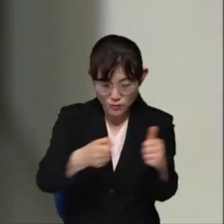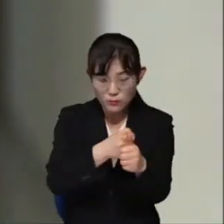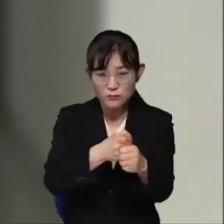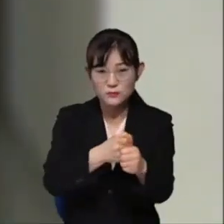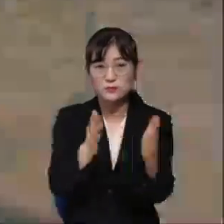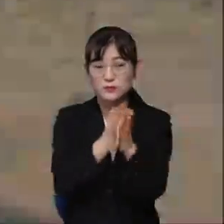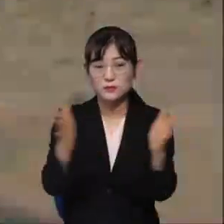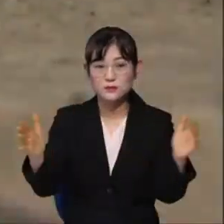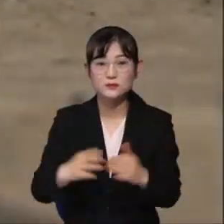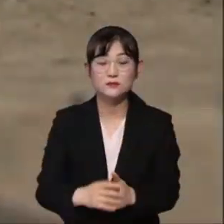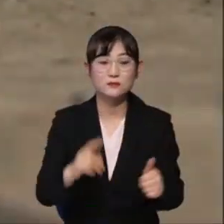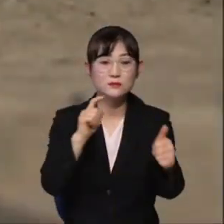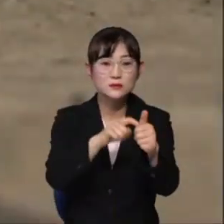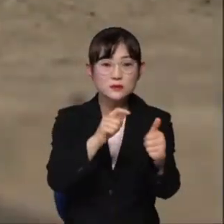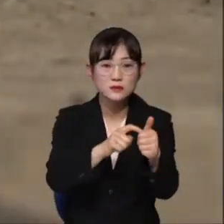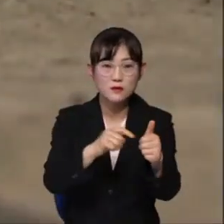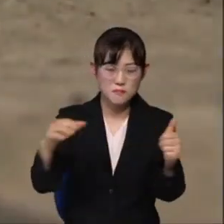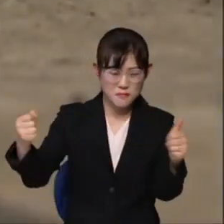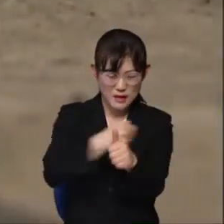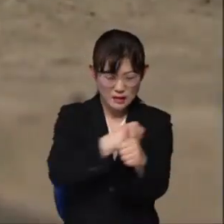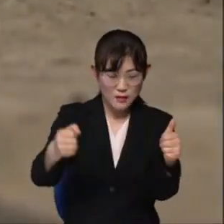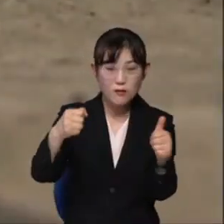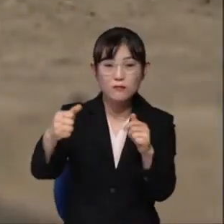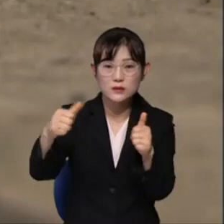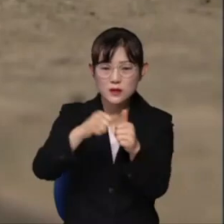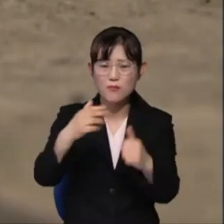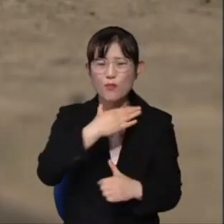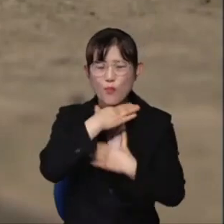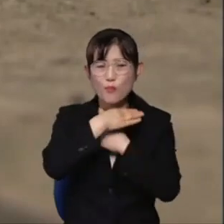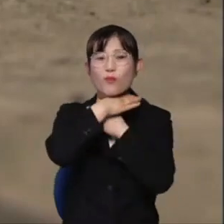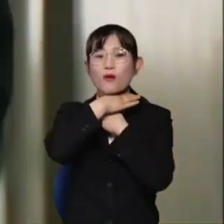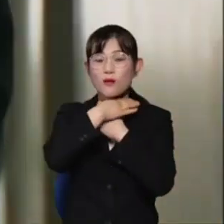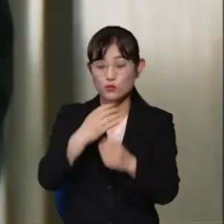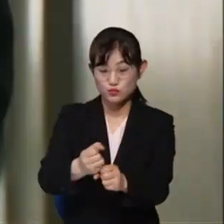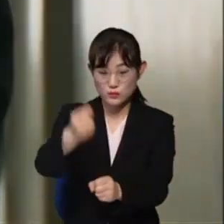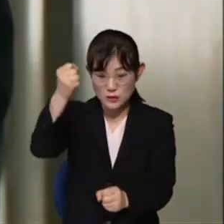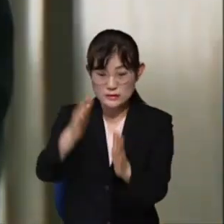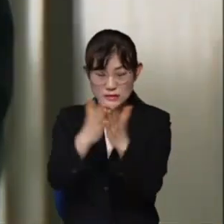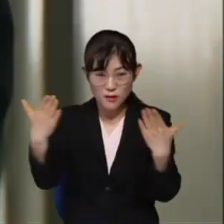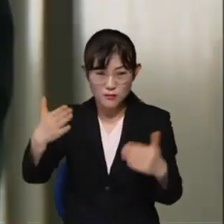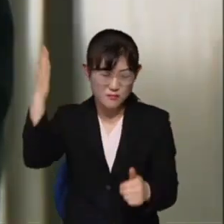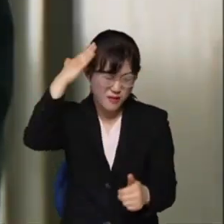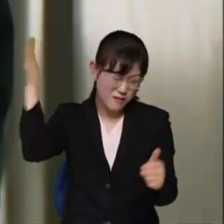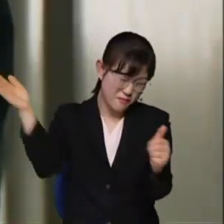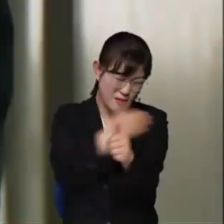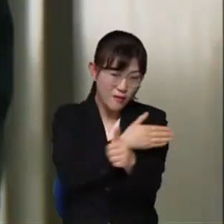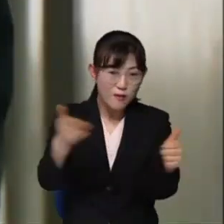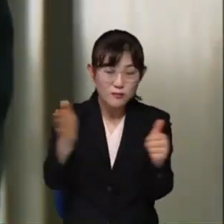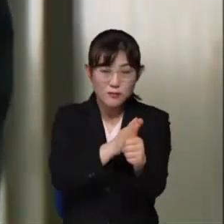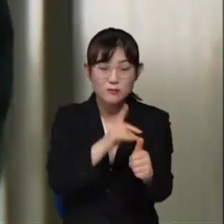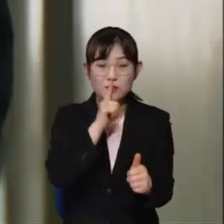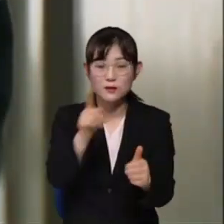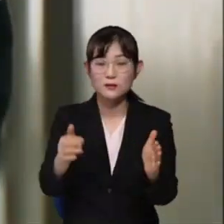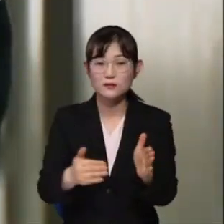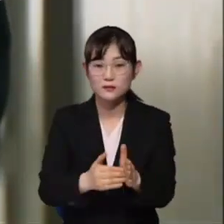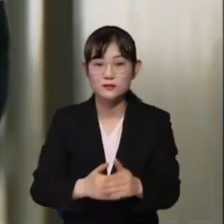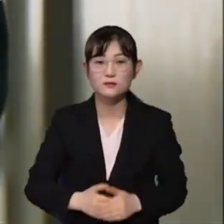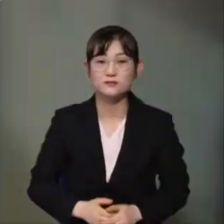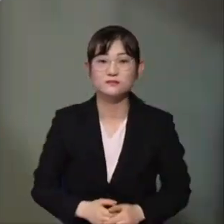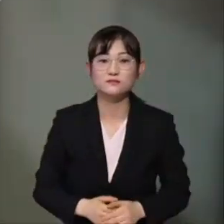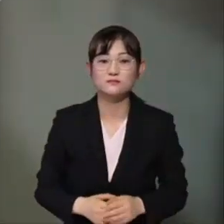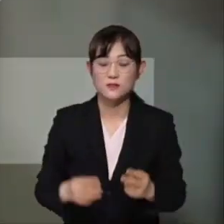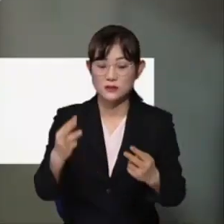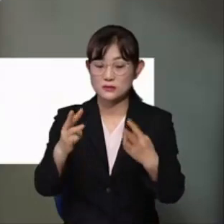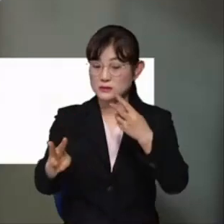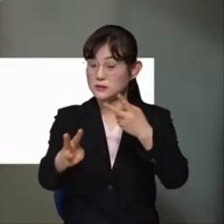잇따랐습니다. A군은 가해 학생이 목을 조르거나 우산이나 교과서 등으로 머리를 때렸다고 주장합니다. 새 학년,